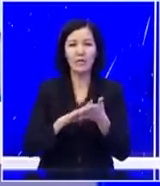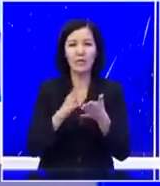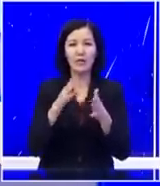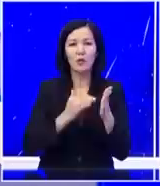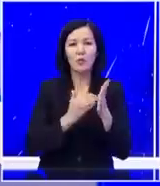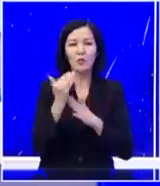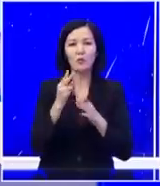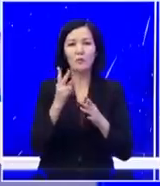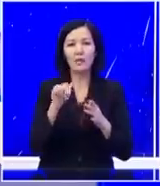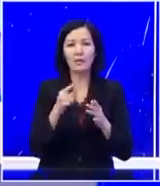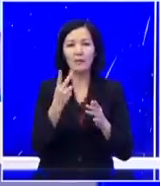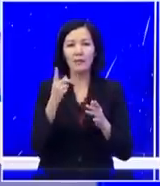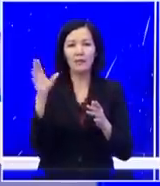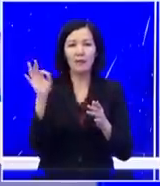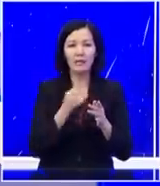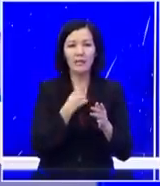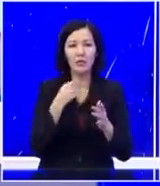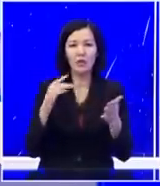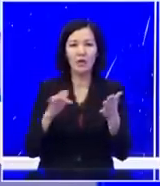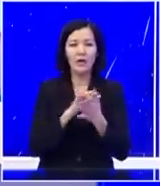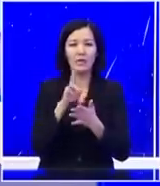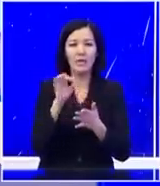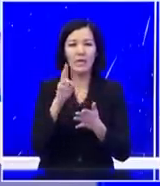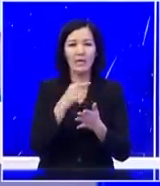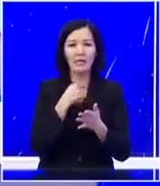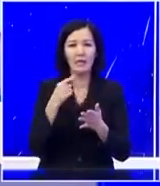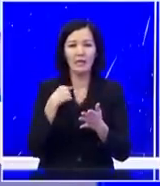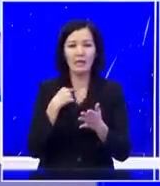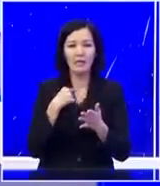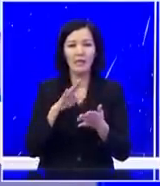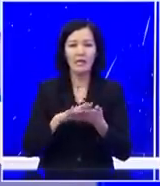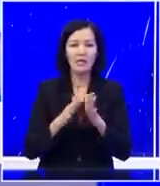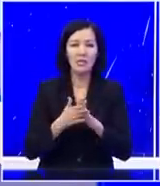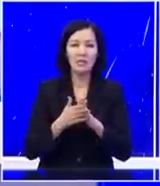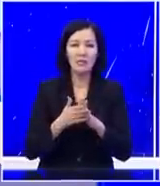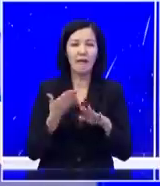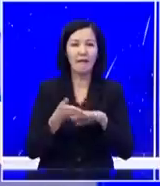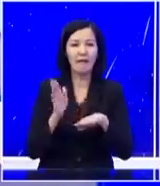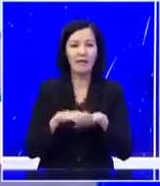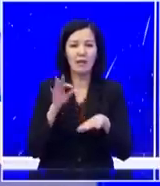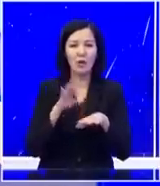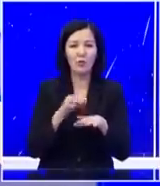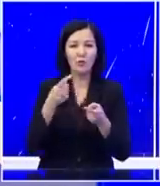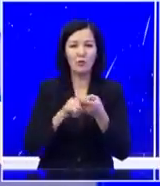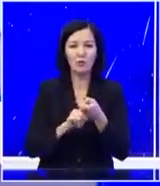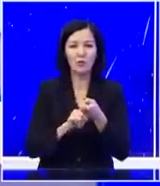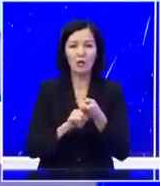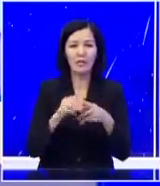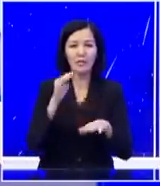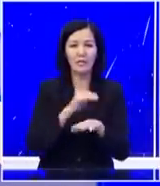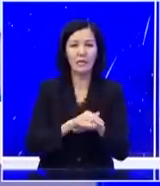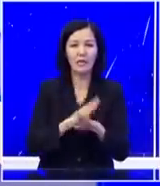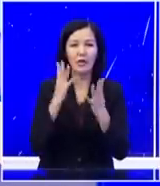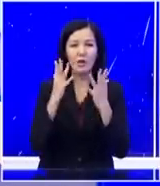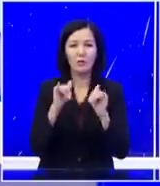2,1%. Талдықорған қаласы мен Кеген, Талғар аудандарында жағдай көңіл көншітпейді. Бұл аумақтарда дертті жұқтыру дерегі күн